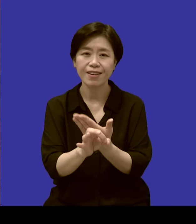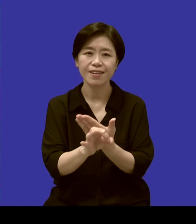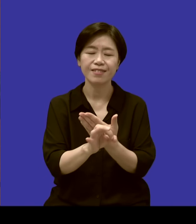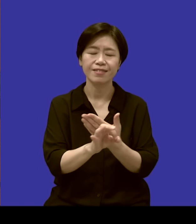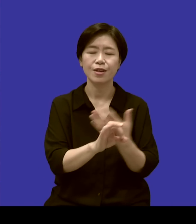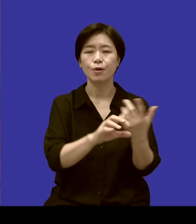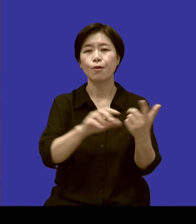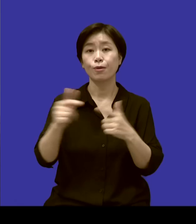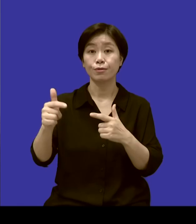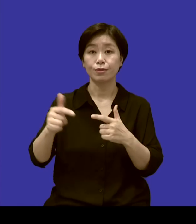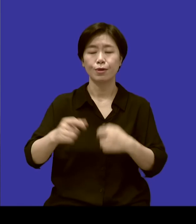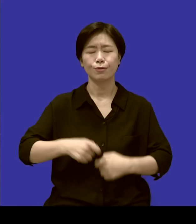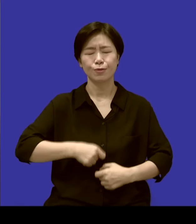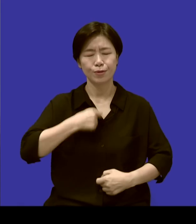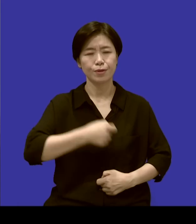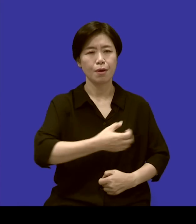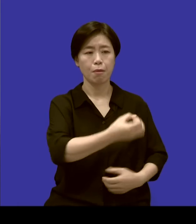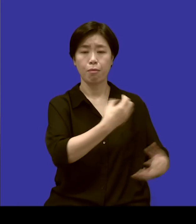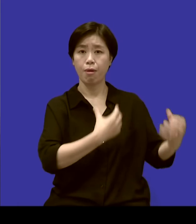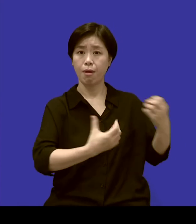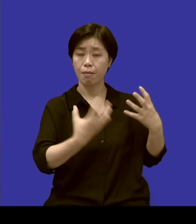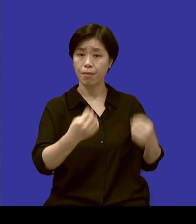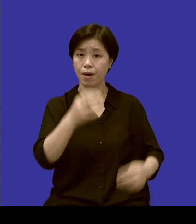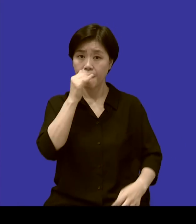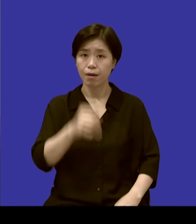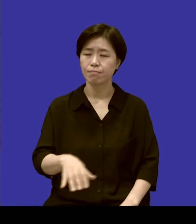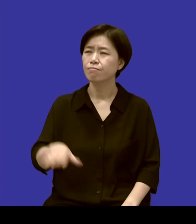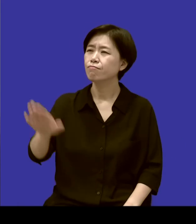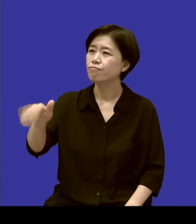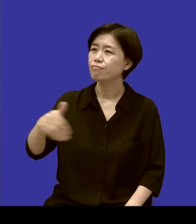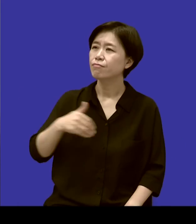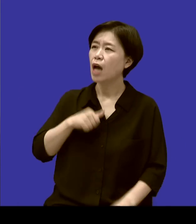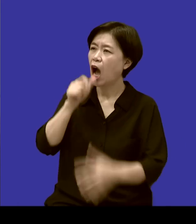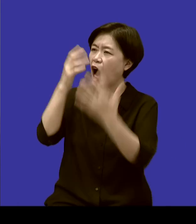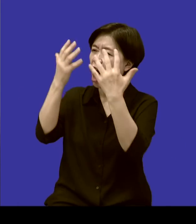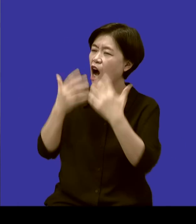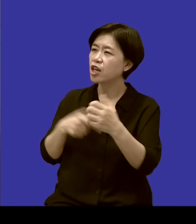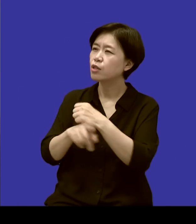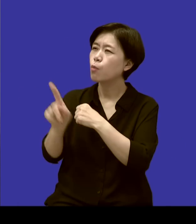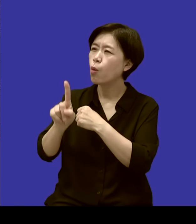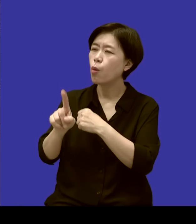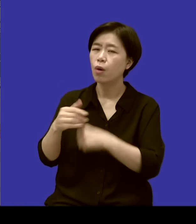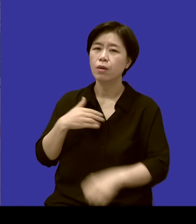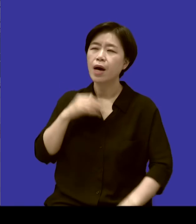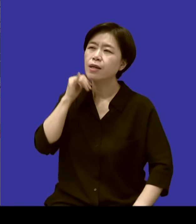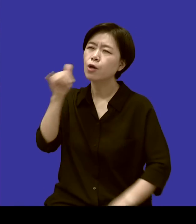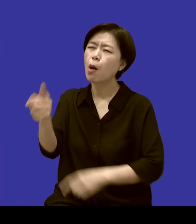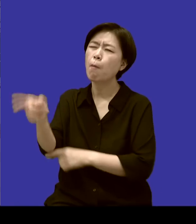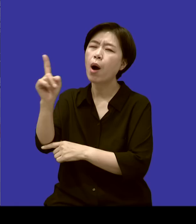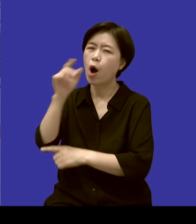시작해요. 예. 그러면 권사님, 저는 사실 여기 왜 오게 됐냐면은 보이스피싱 했어요.